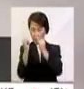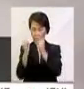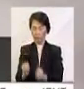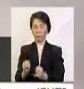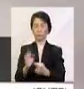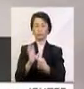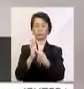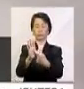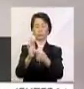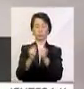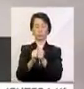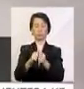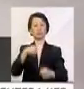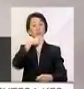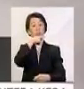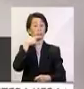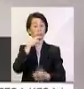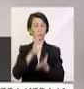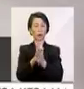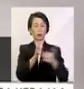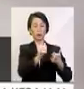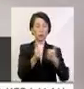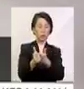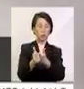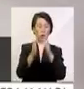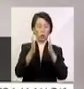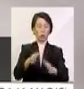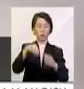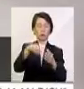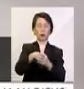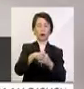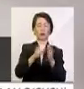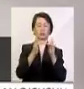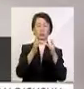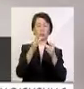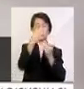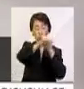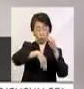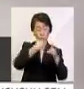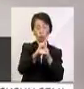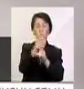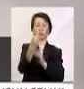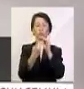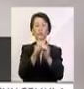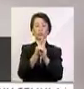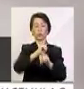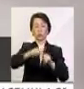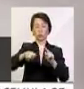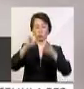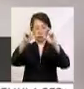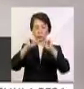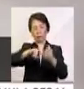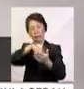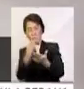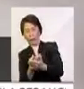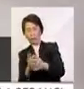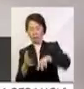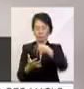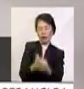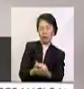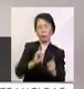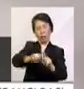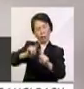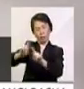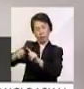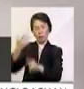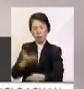Trend yang dimulakan di Rusia ini menjadi ikutan pengguna di media-media sosial di seluruh dunia. Pelbagai gaya jatuhan dilakukan dengan pelbagai